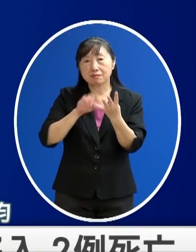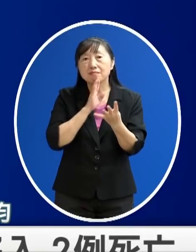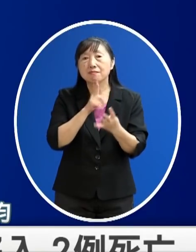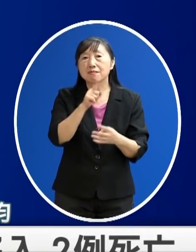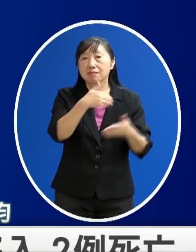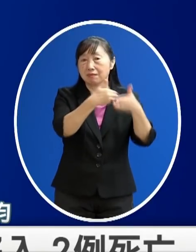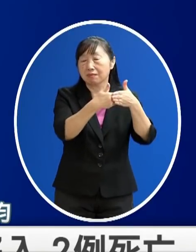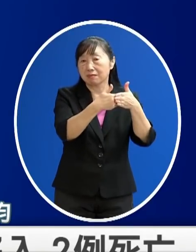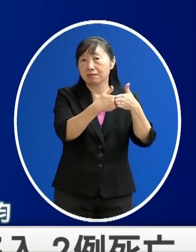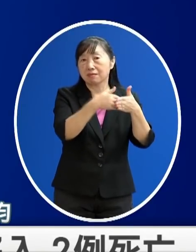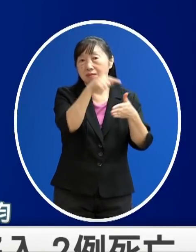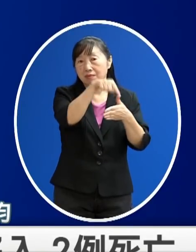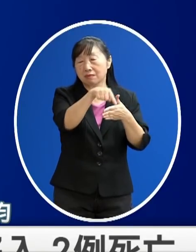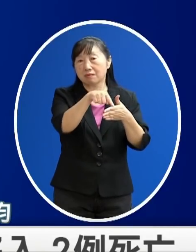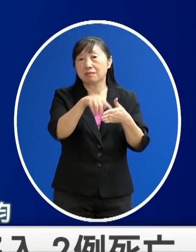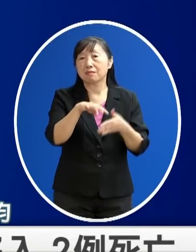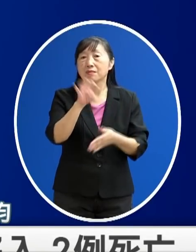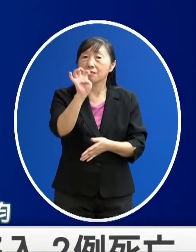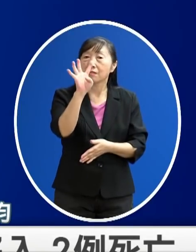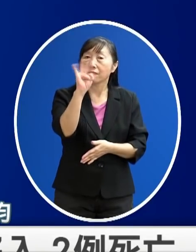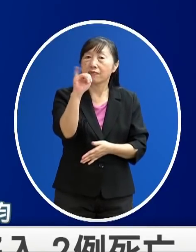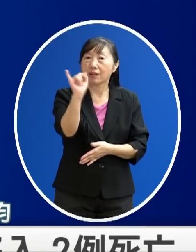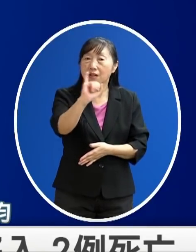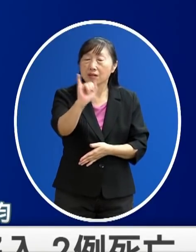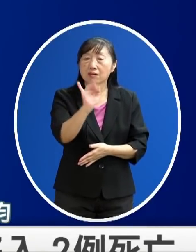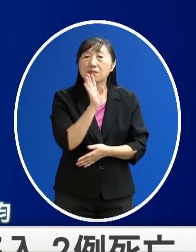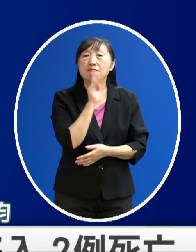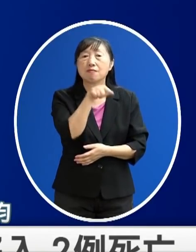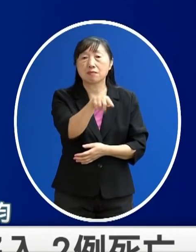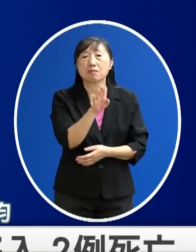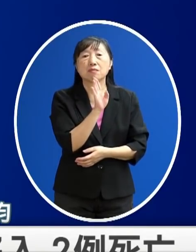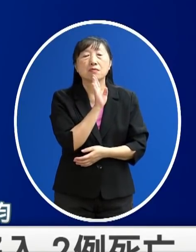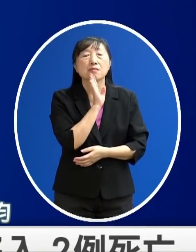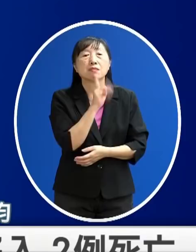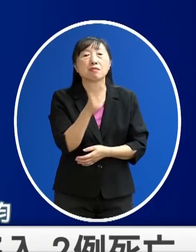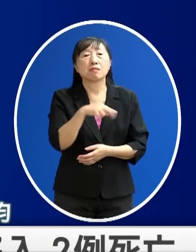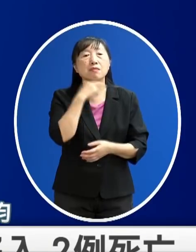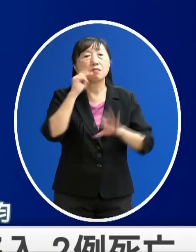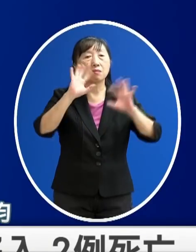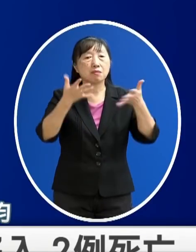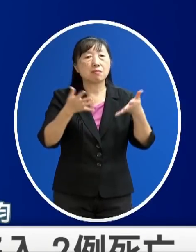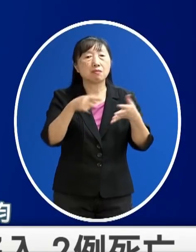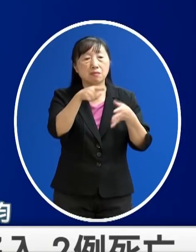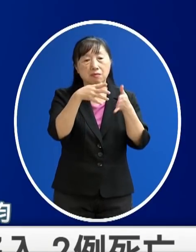中国来的40多岁女性，则定序出来是 Alpha， 就是英国变